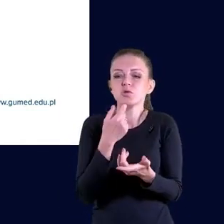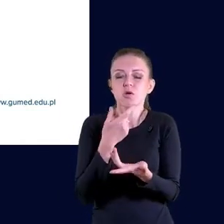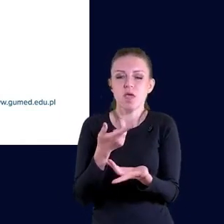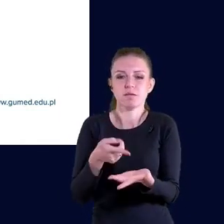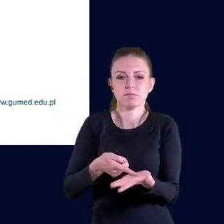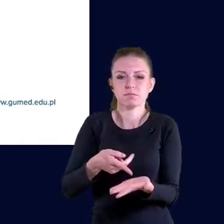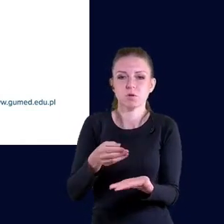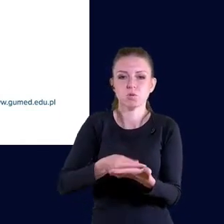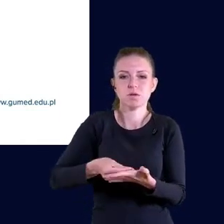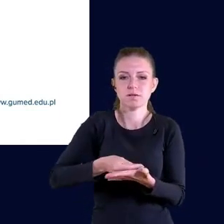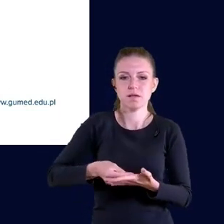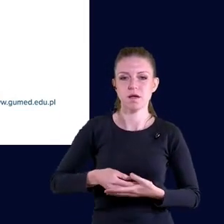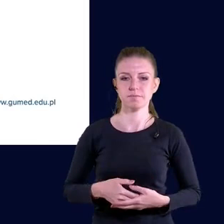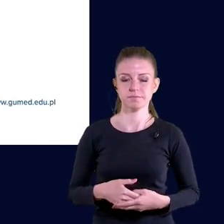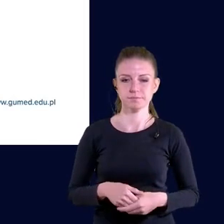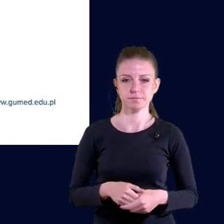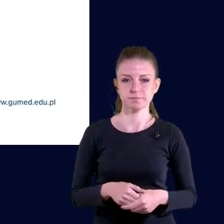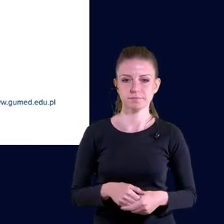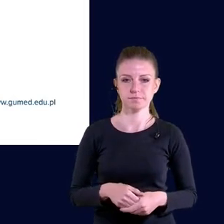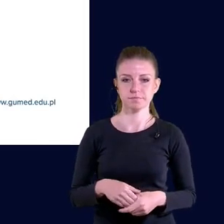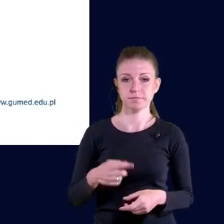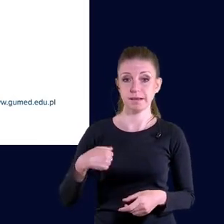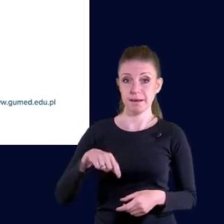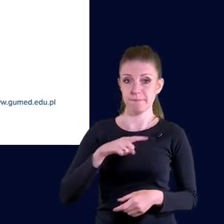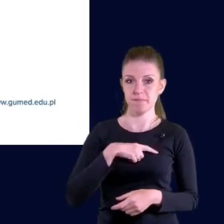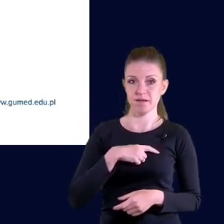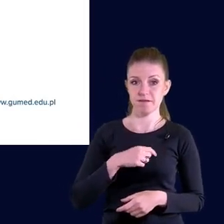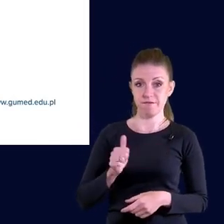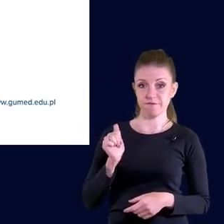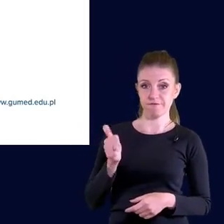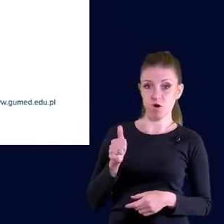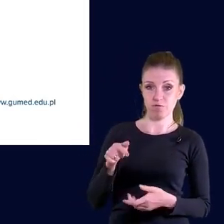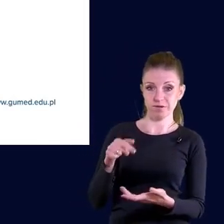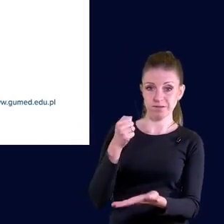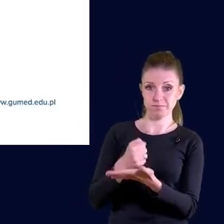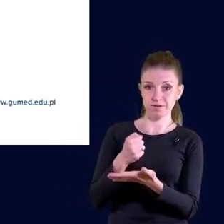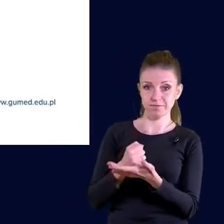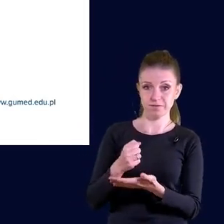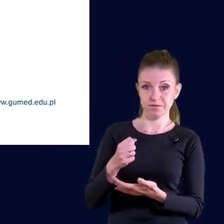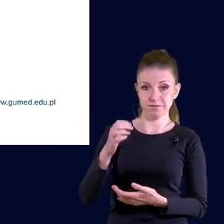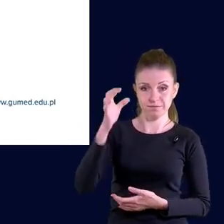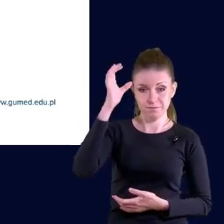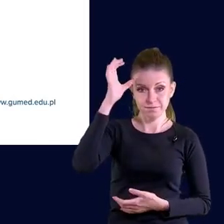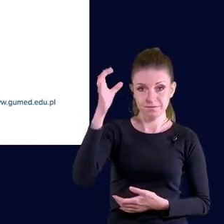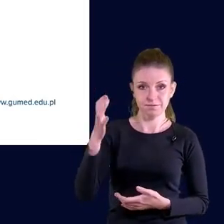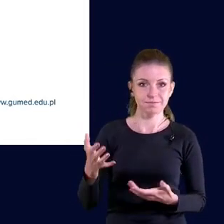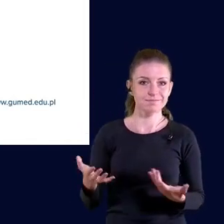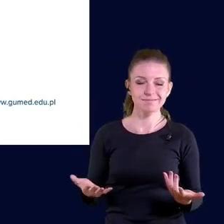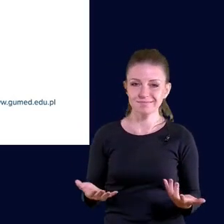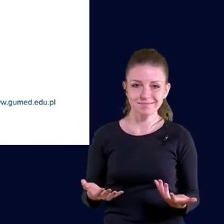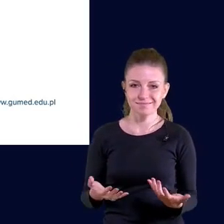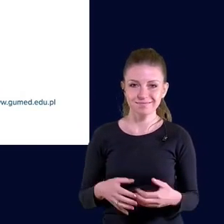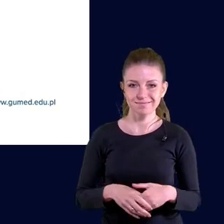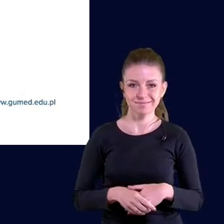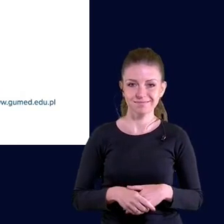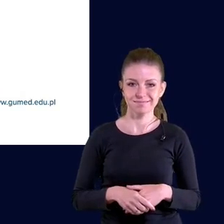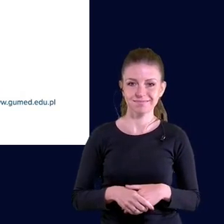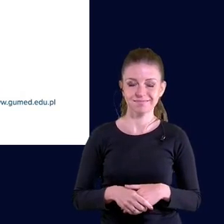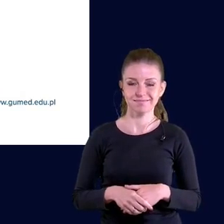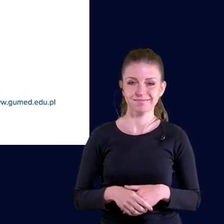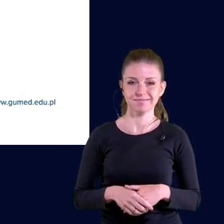ilustracji na emaila Koninie specjaliści jako jako osoby niektóre z tego typu